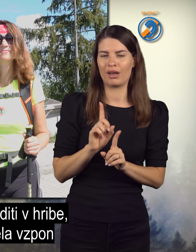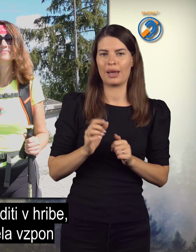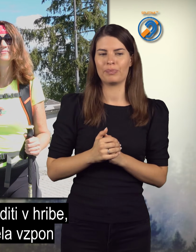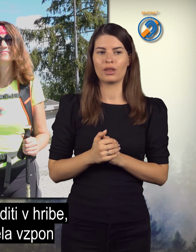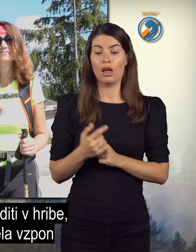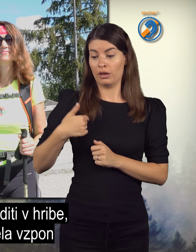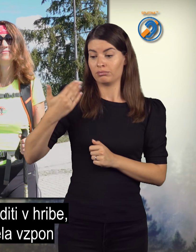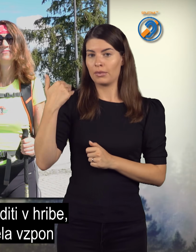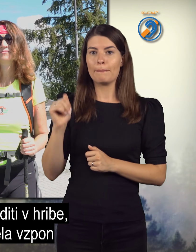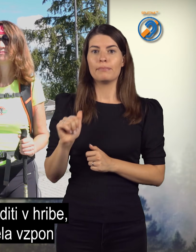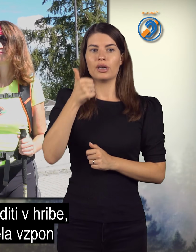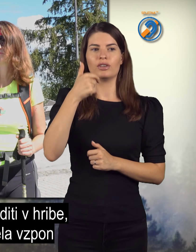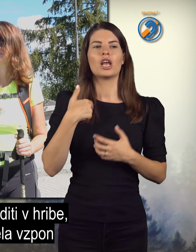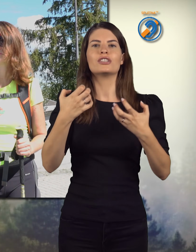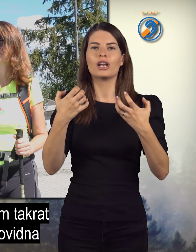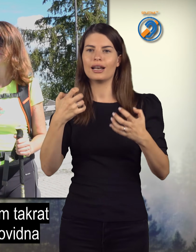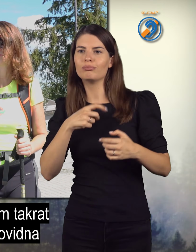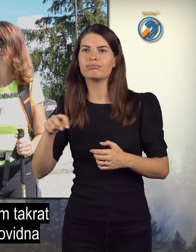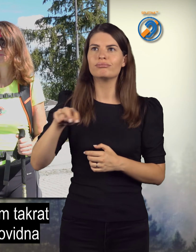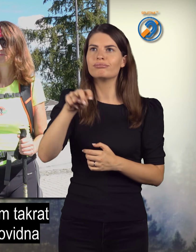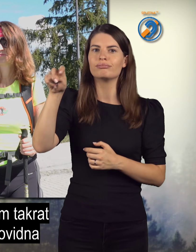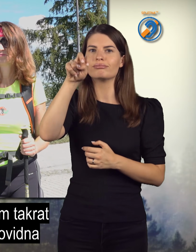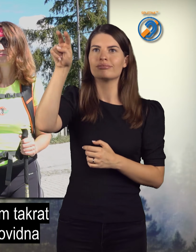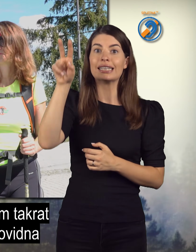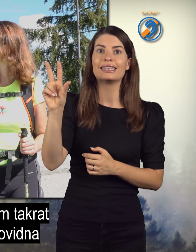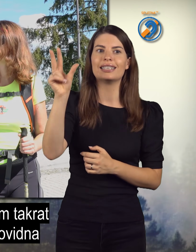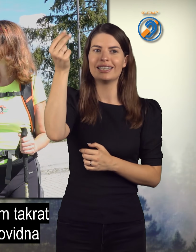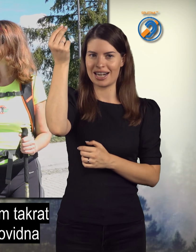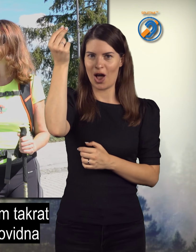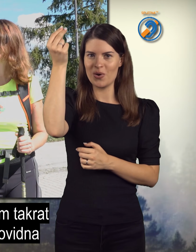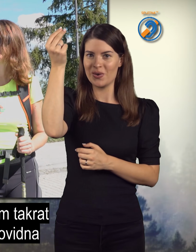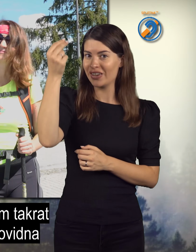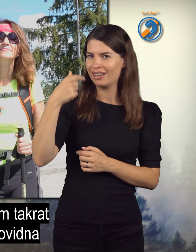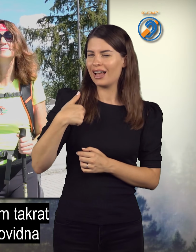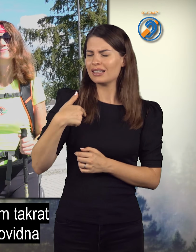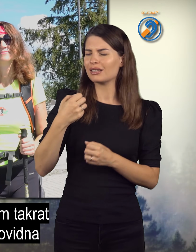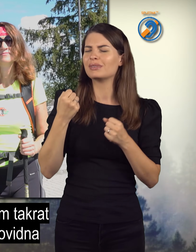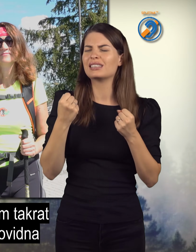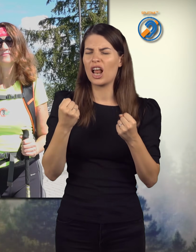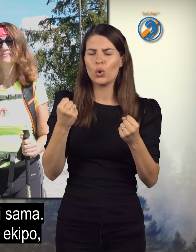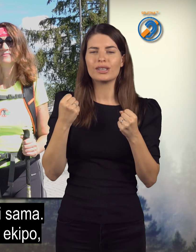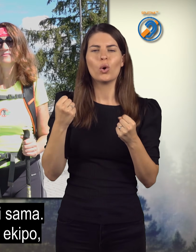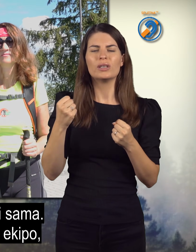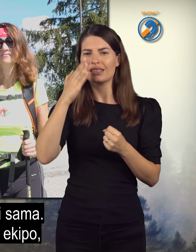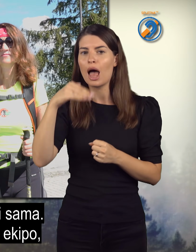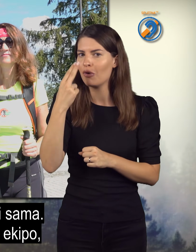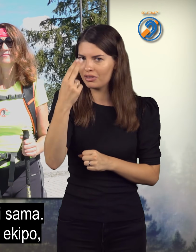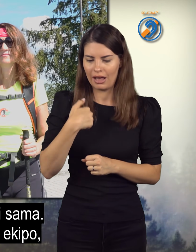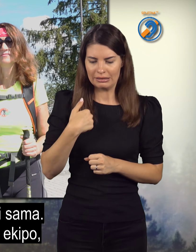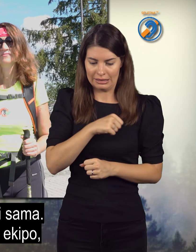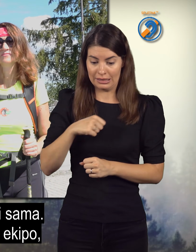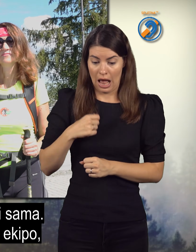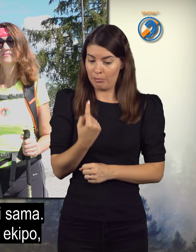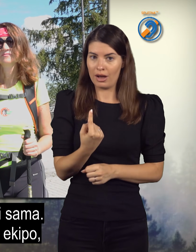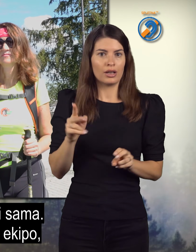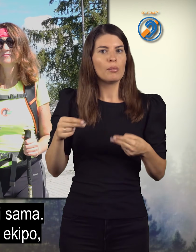začela v hribe hoditi, ko sem si zaželela vzpon na Triglav in sem takrat v bistvu tudi kot, se pravi, težko slabovidna, sama nisem mogla iti, pa